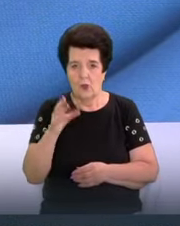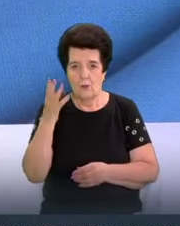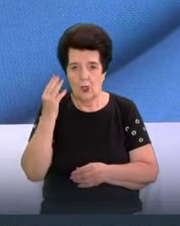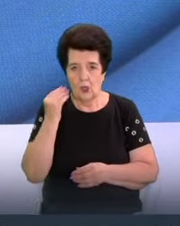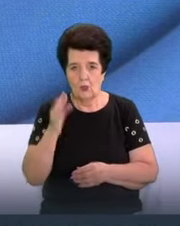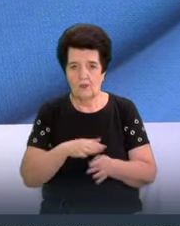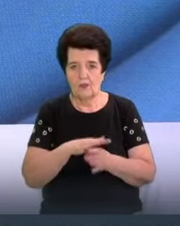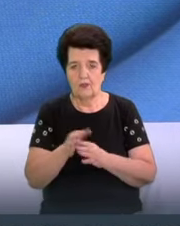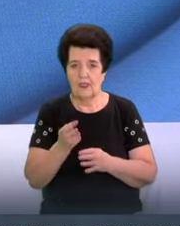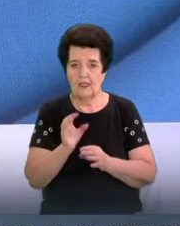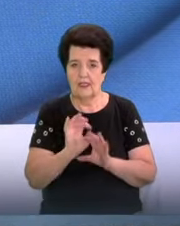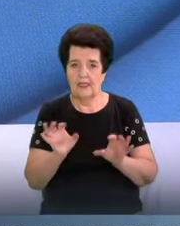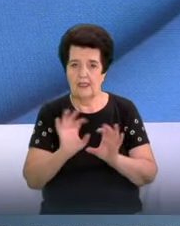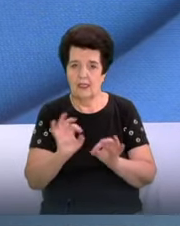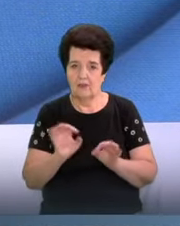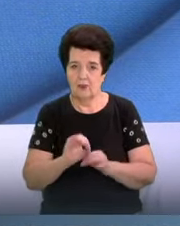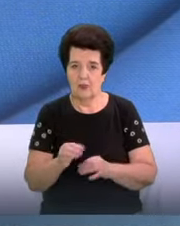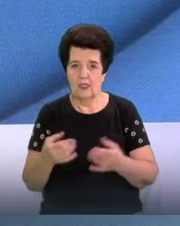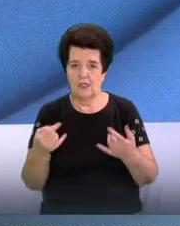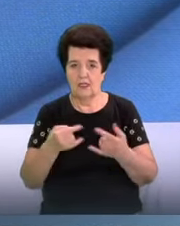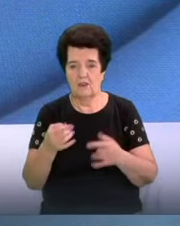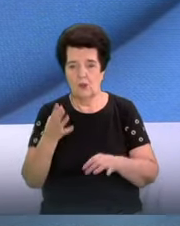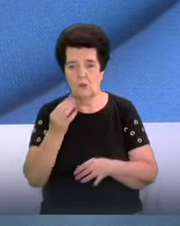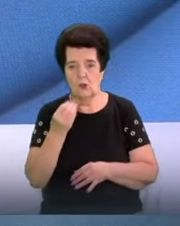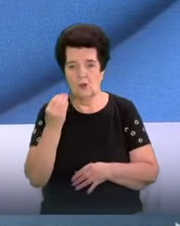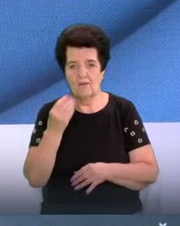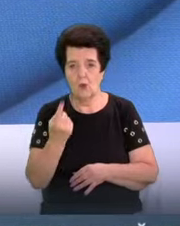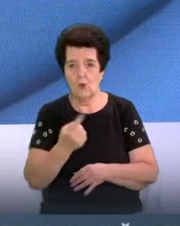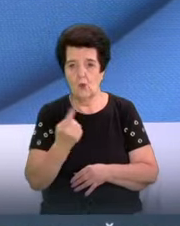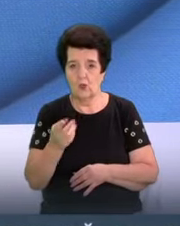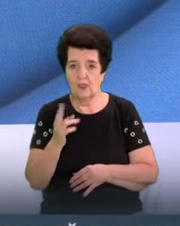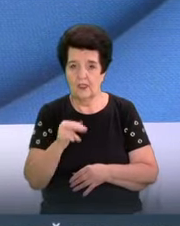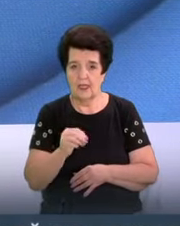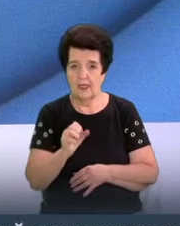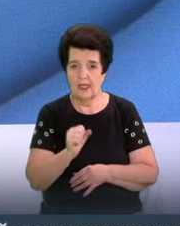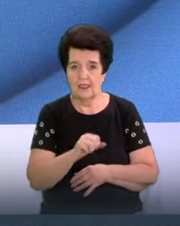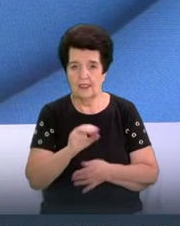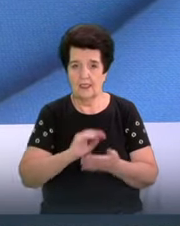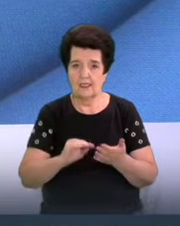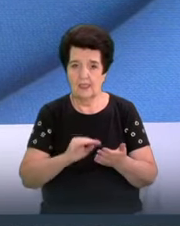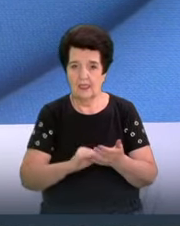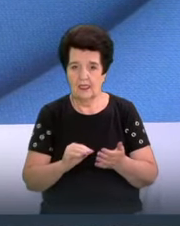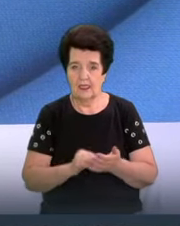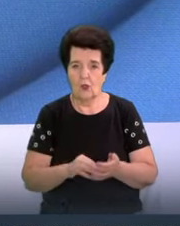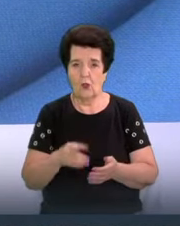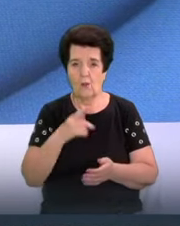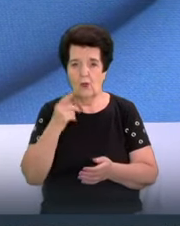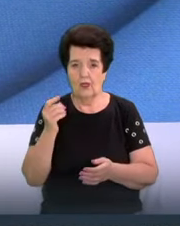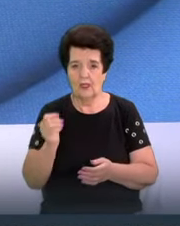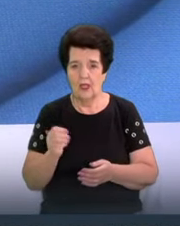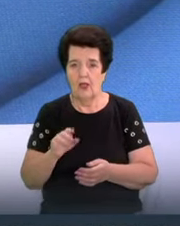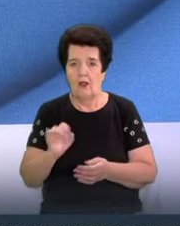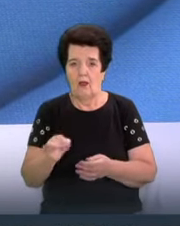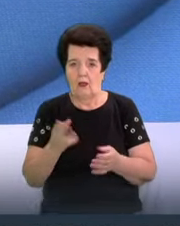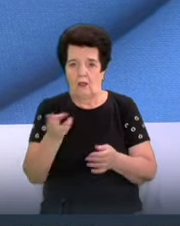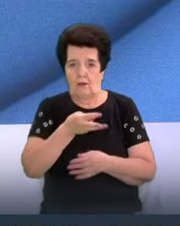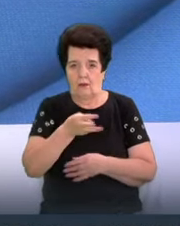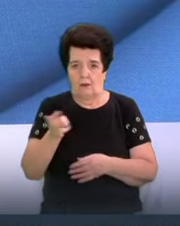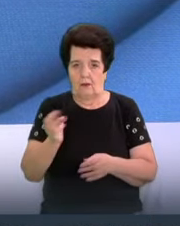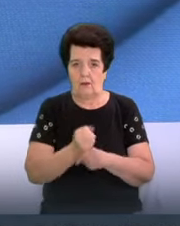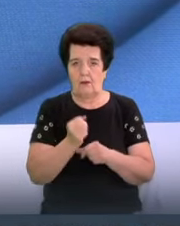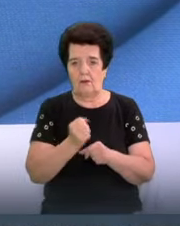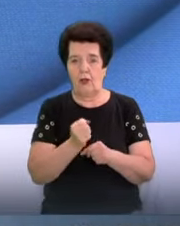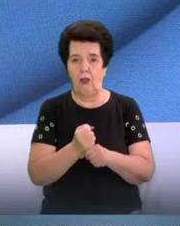realiza interviuri și pentru televiziunea publică Moldova 1. Dan Alexe este scriitor, politolog, a făcut și filme documentare în Afganistan